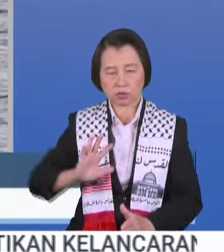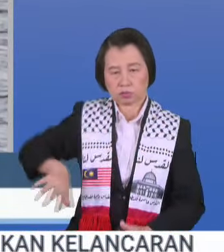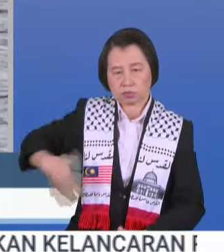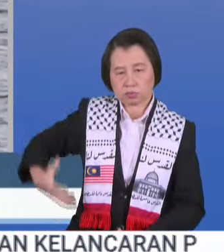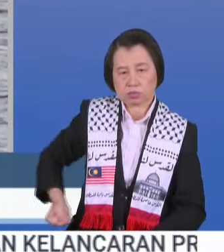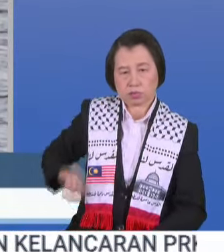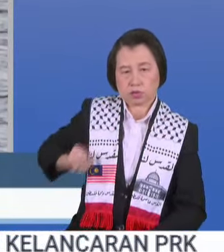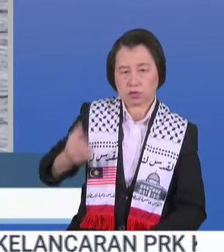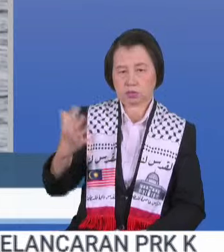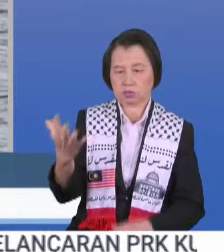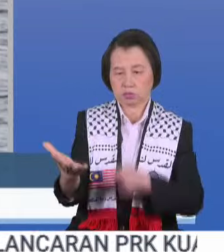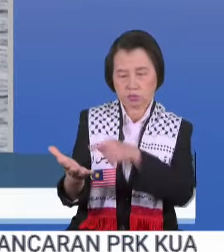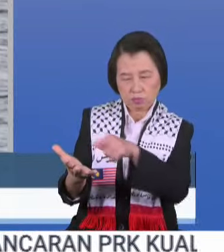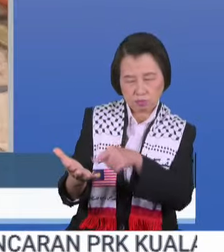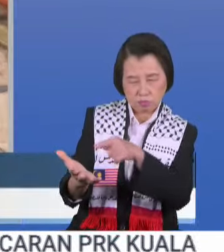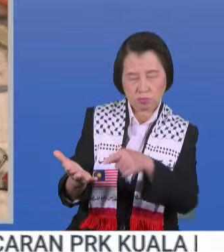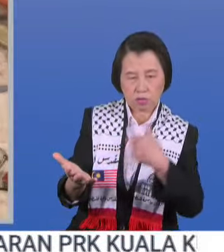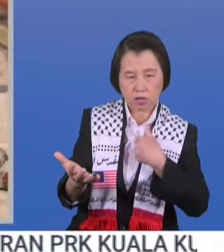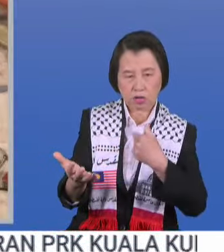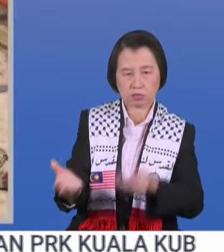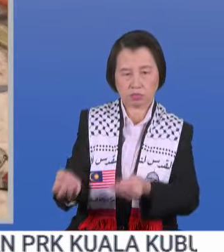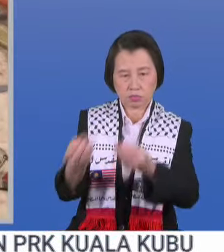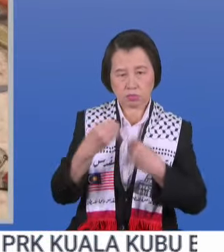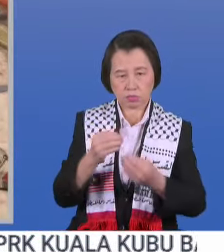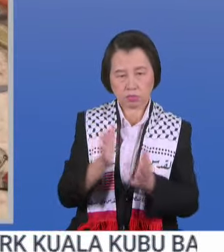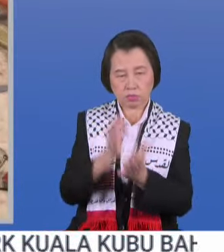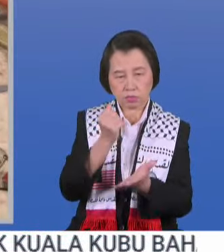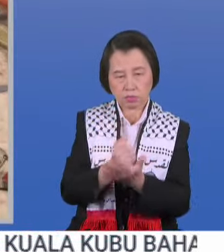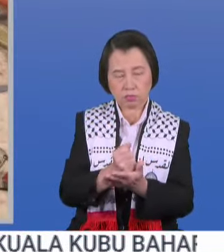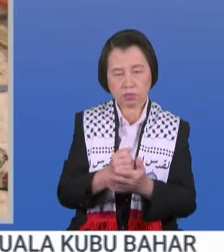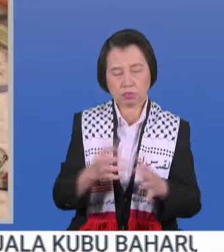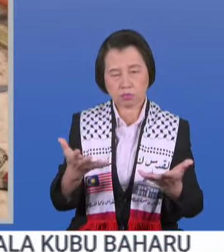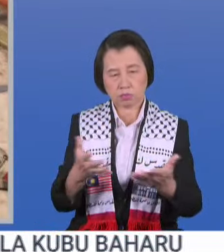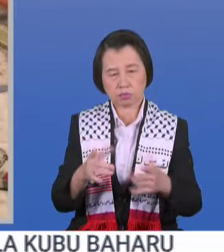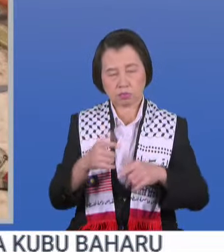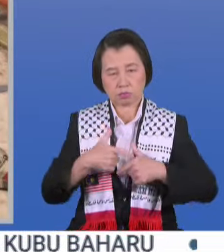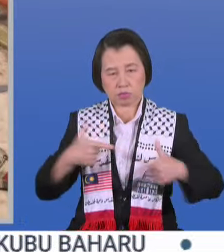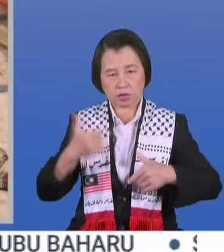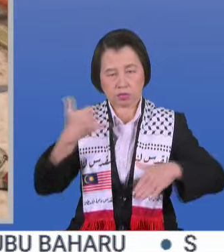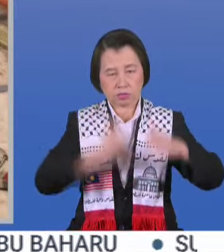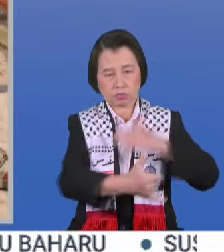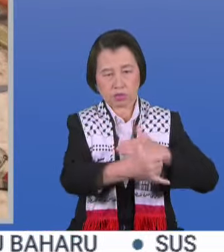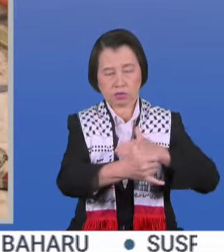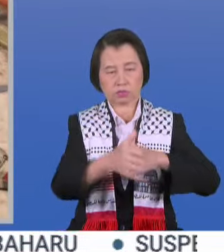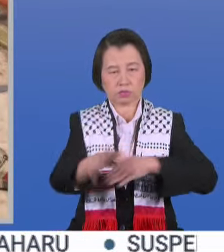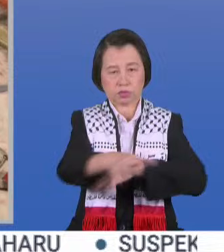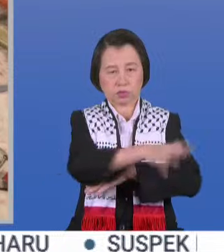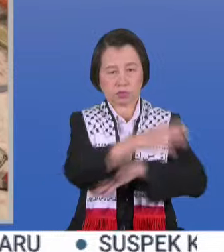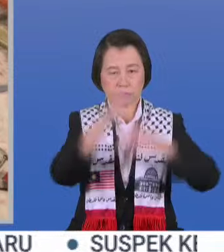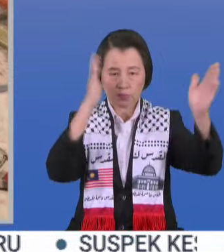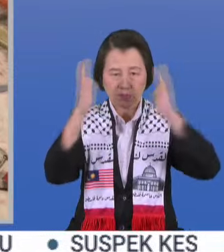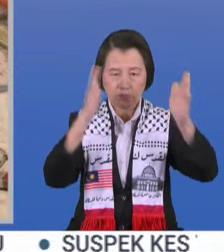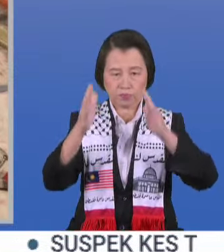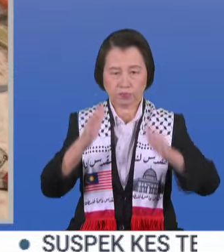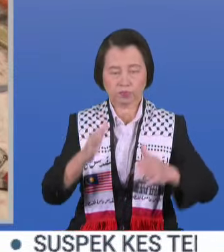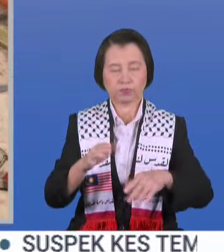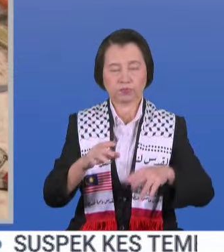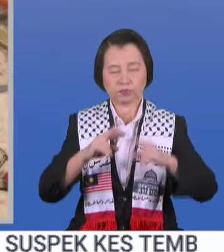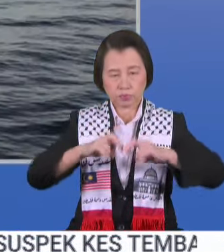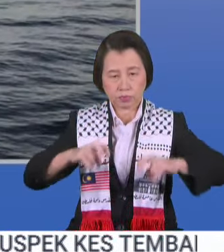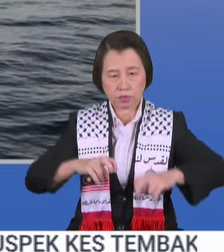Kemboja. Kesemua mereka gagal mengemukakan dokumen berkaitan vessel dan kebenaran memasuki perairan Malaysia. Kes disiasat bawah